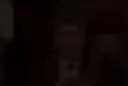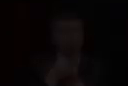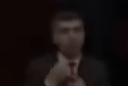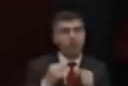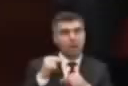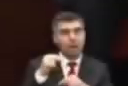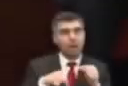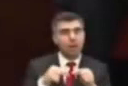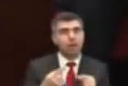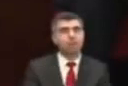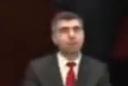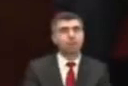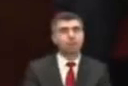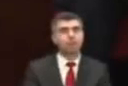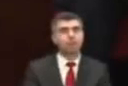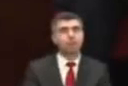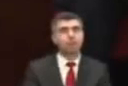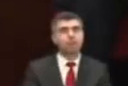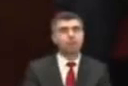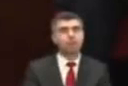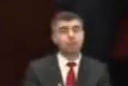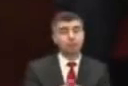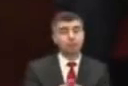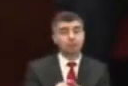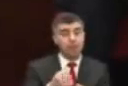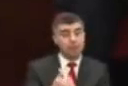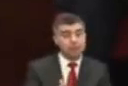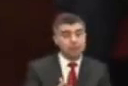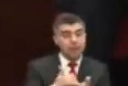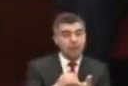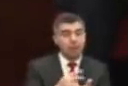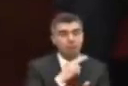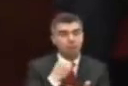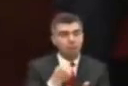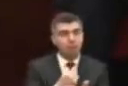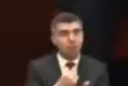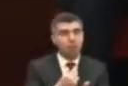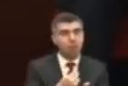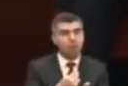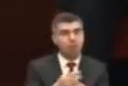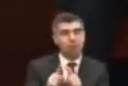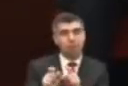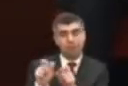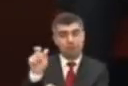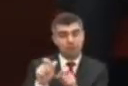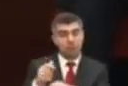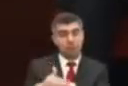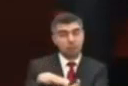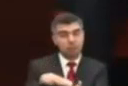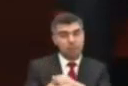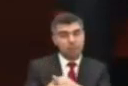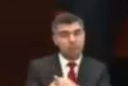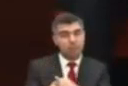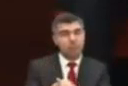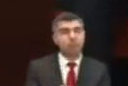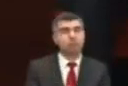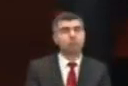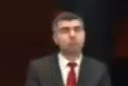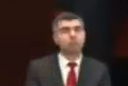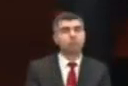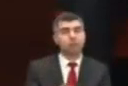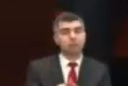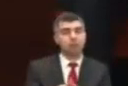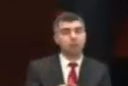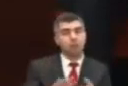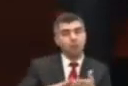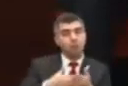نغوتوا. بغيتوا تستافدوا من الدعم ديال الحكومه ديال الدوله على حساب الفقراء؟ اشني هادشي؟ واش بغيتوا رجعوا